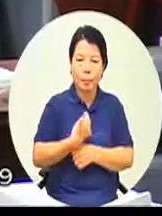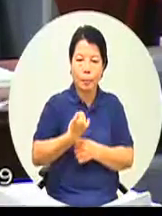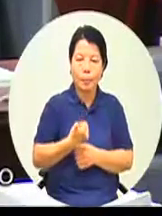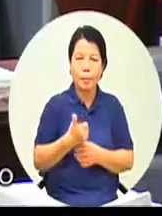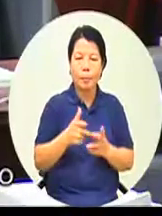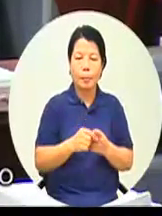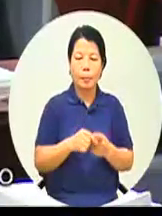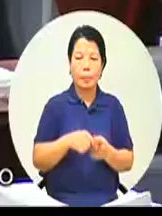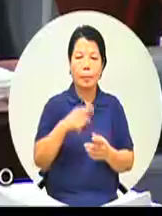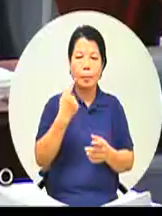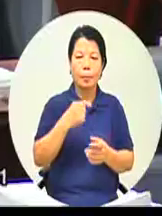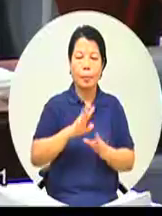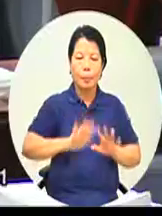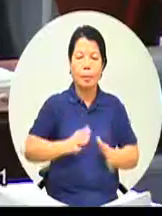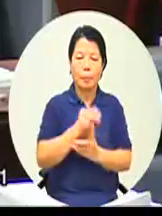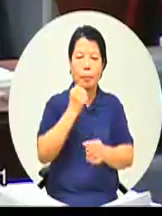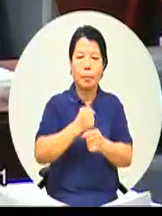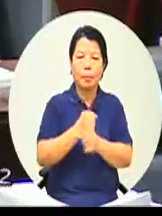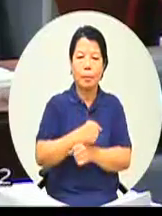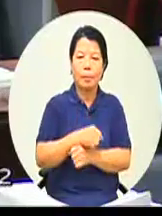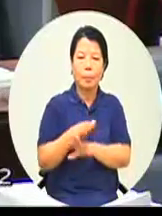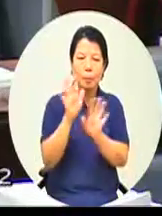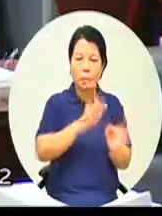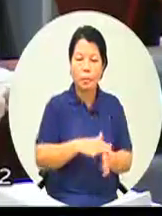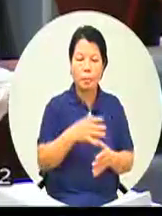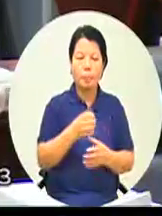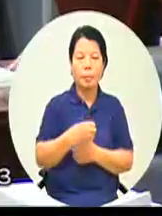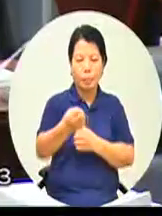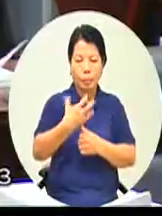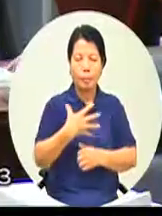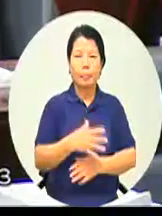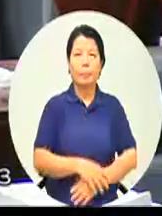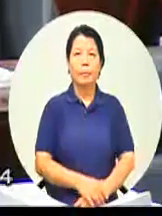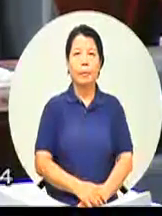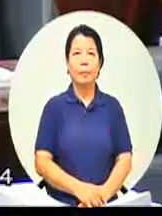边的执行怎么样，再跟本席来做答复哈。